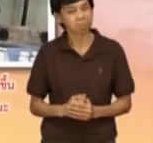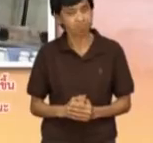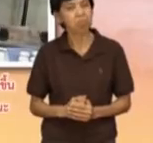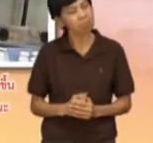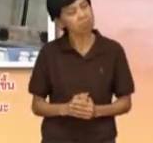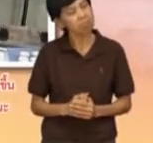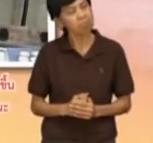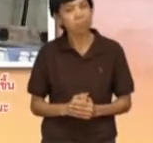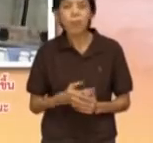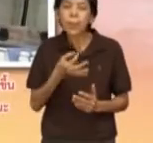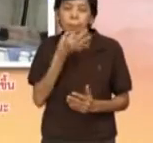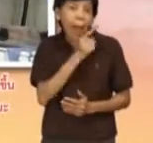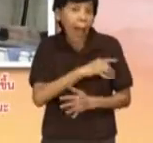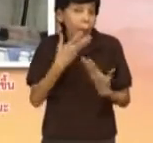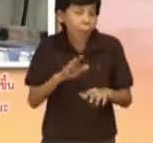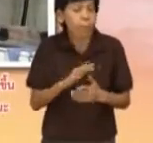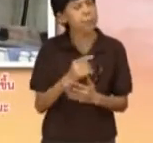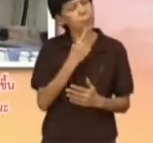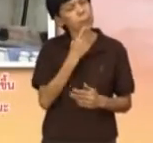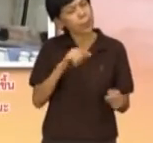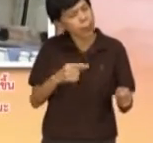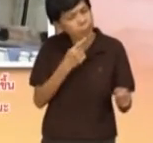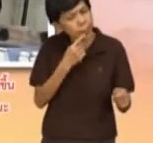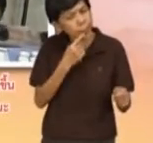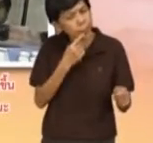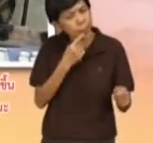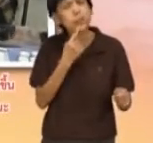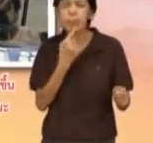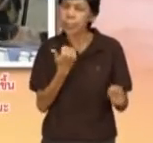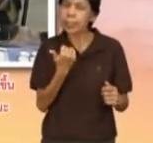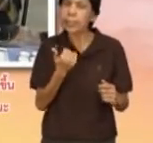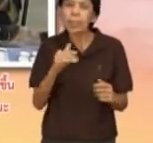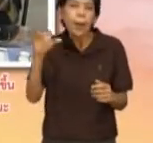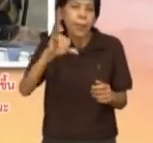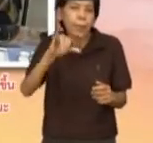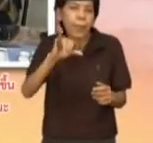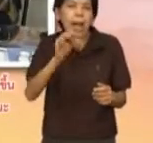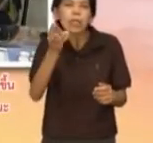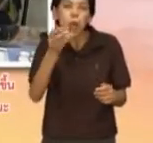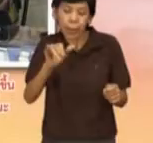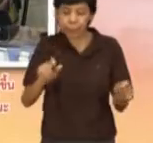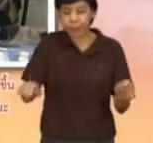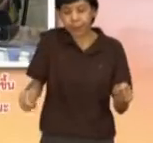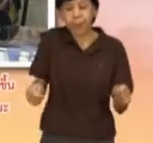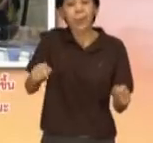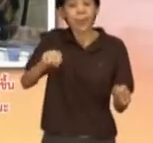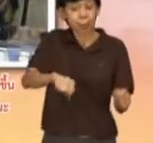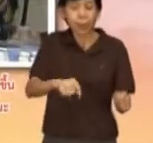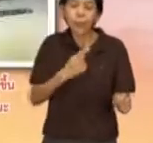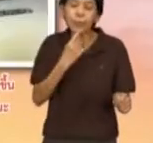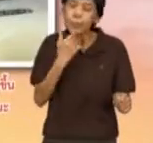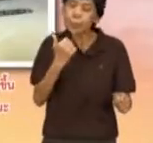อันนี้เราใส่เกลือไปนิดหนึ่งนะ ค่ะตอนเครื่องแกง ตอนเครื่องแกงอันนี้เราขอน้ำปลาหน่อยเพื่อให้มันรสชา